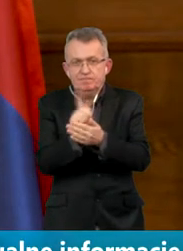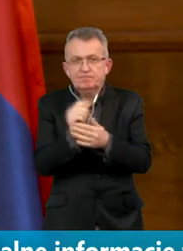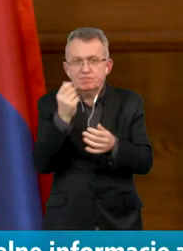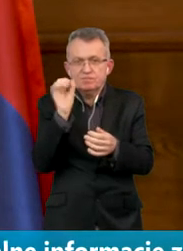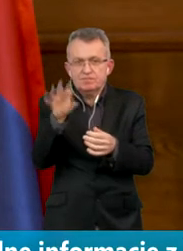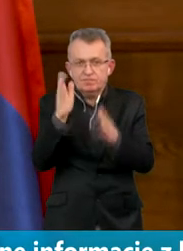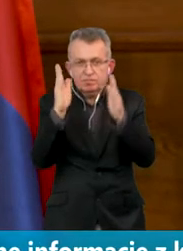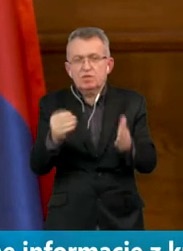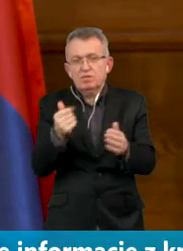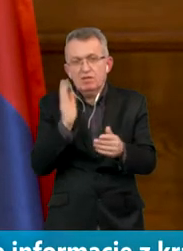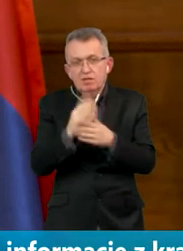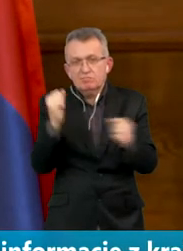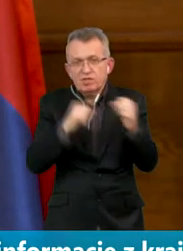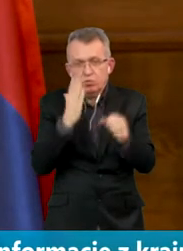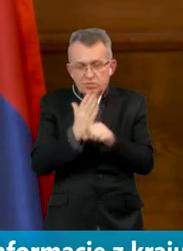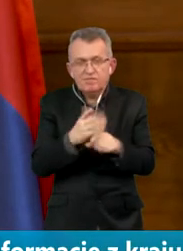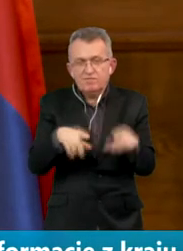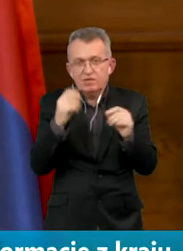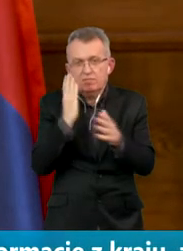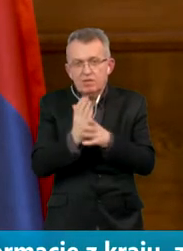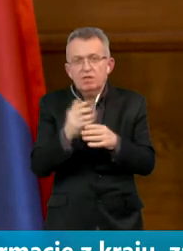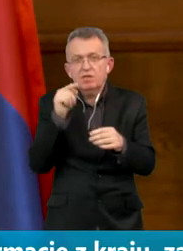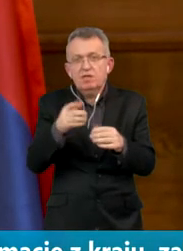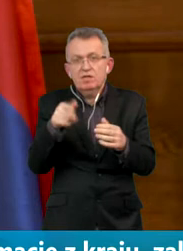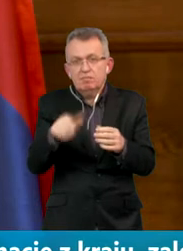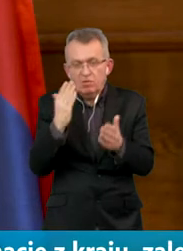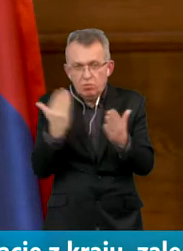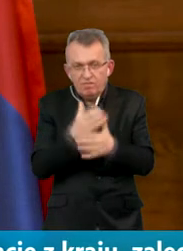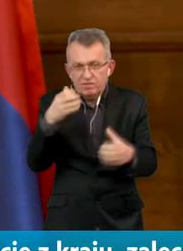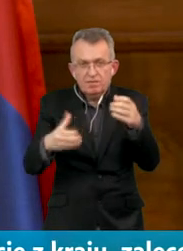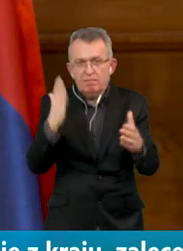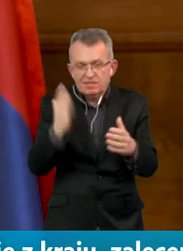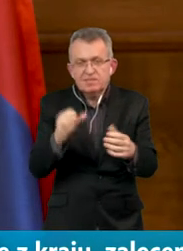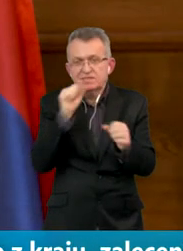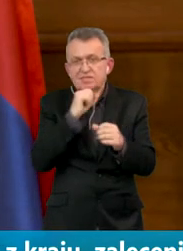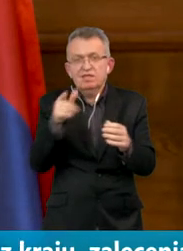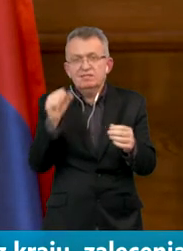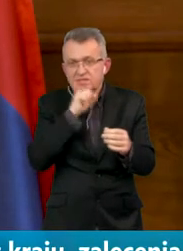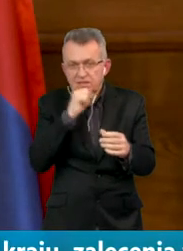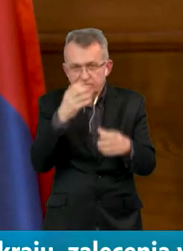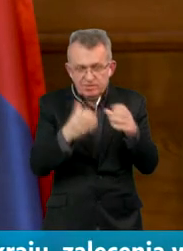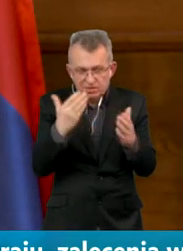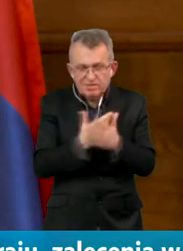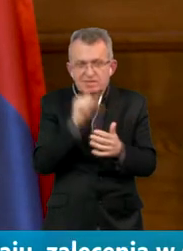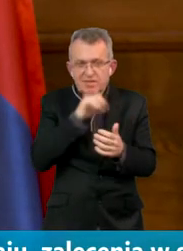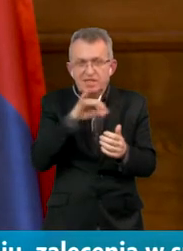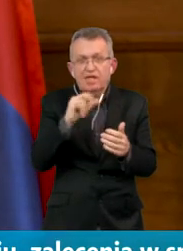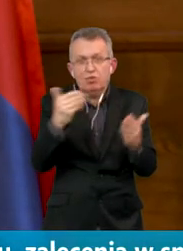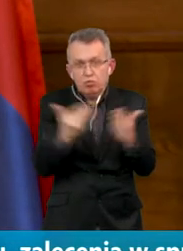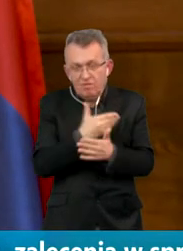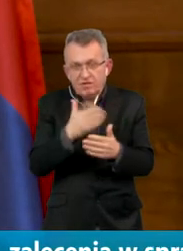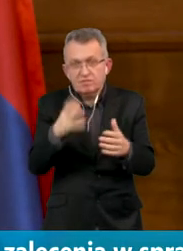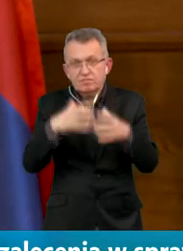przetargu i będą one ustawiane zarówno w tej części starej strefy, tak zwanej starej, i tej części,